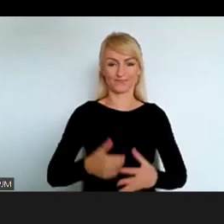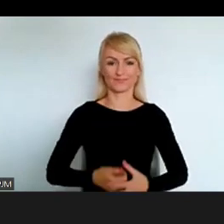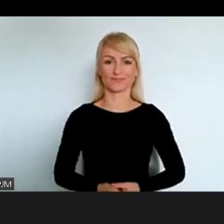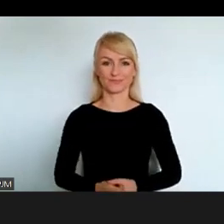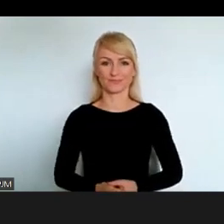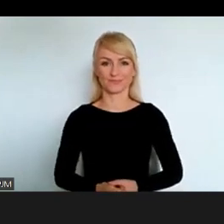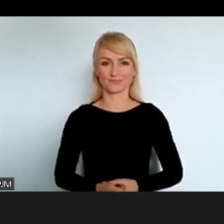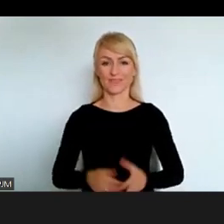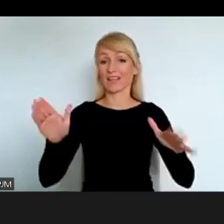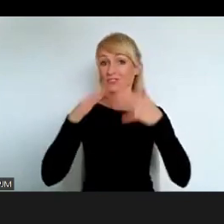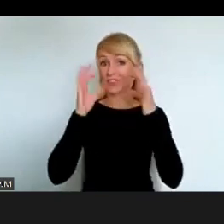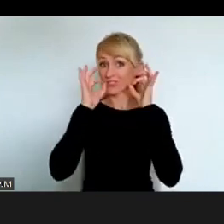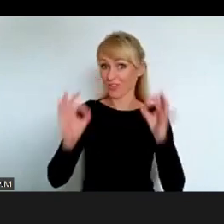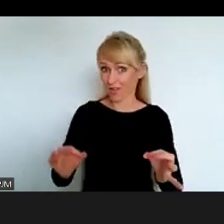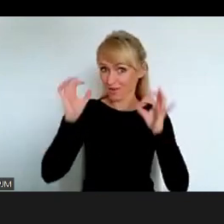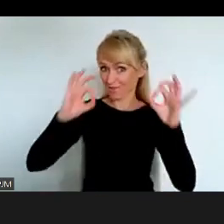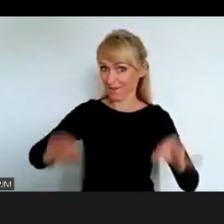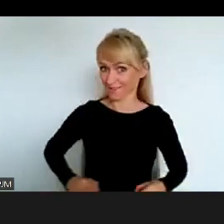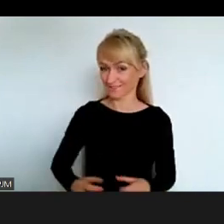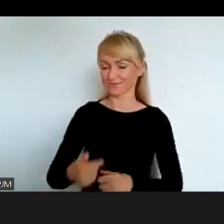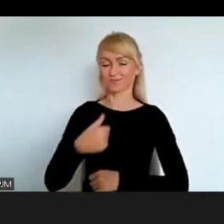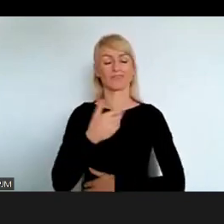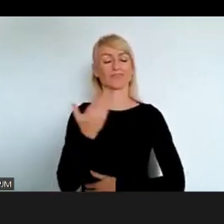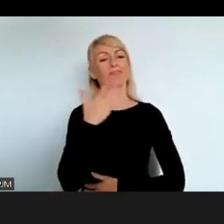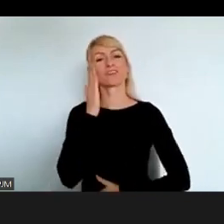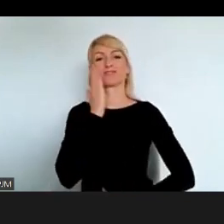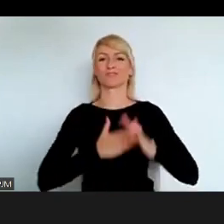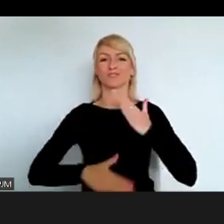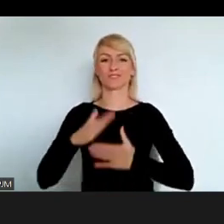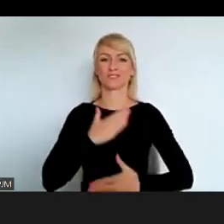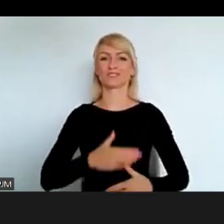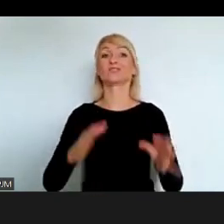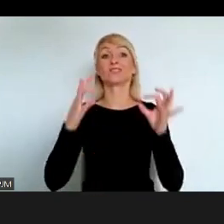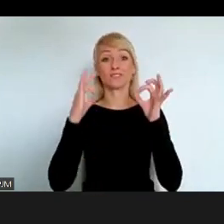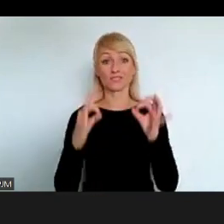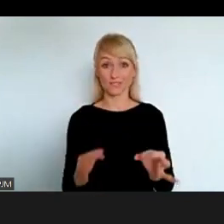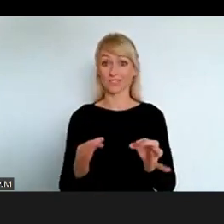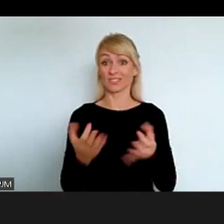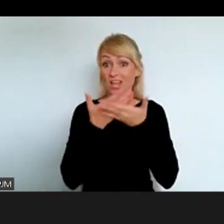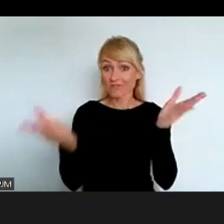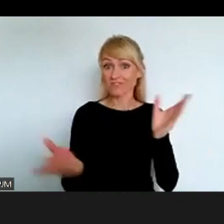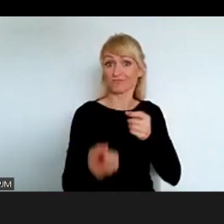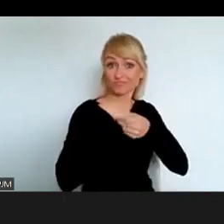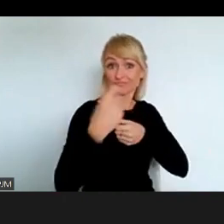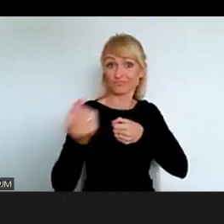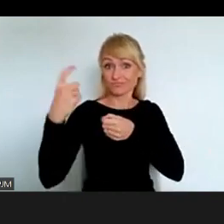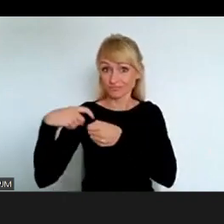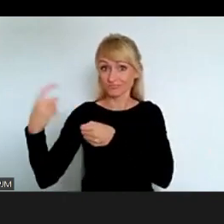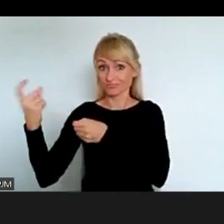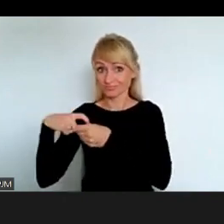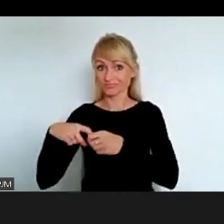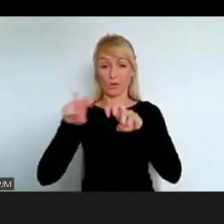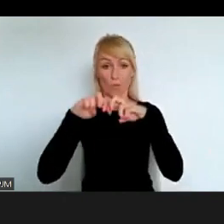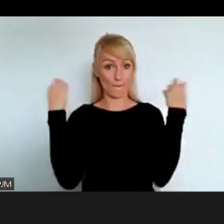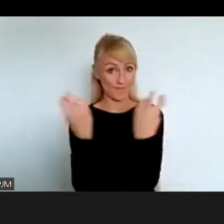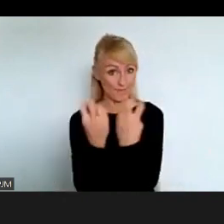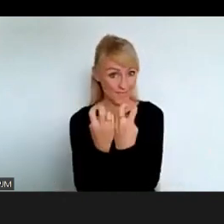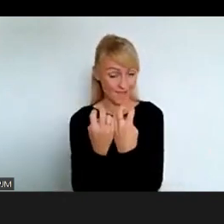Dzień dobry Państwu. Bardzo się cieszę, że dzisiaj dołączyliście Państwo do naszego webinarium, postanowiliście wziąć w nim